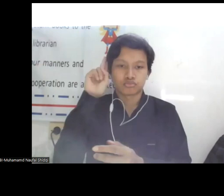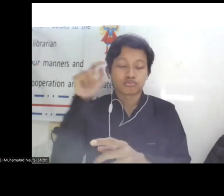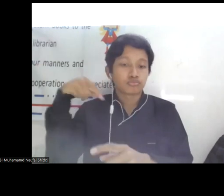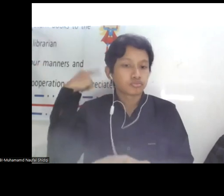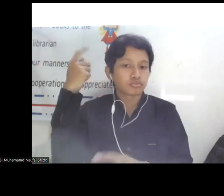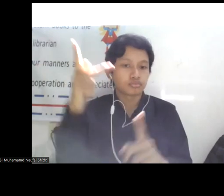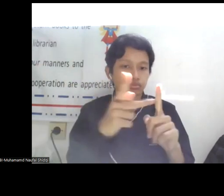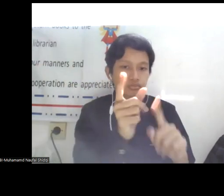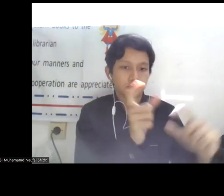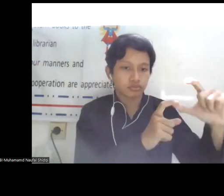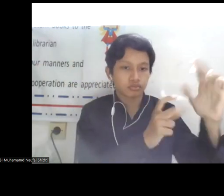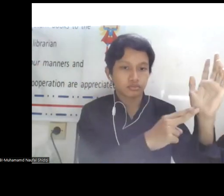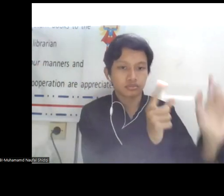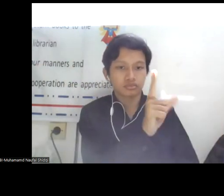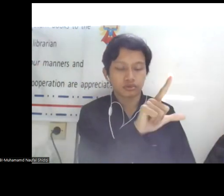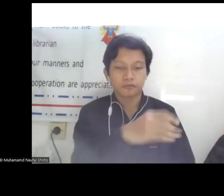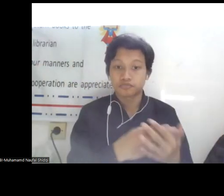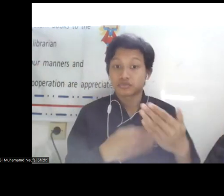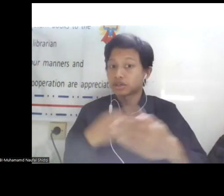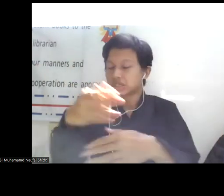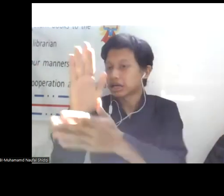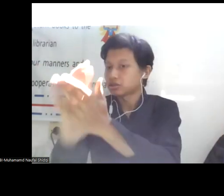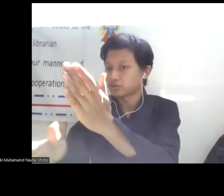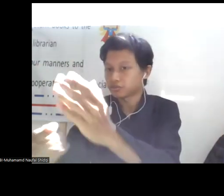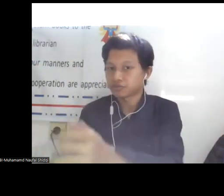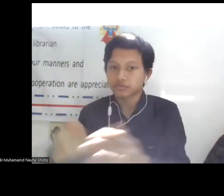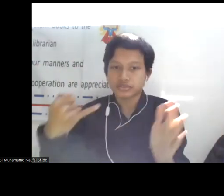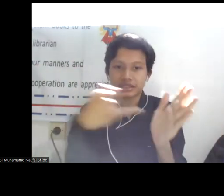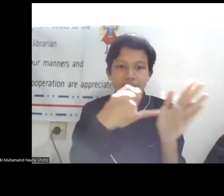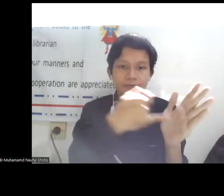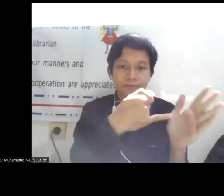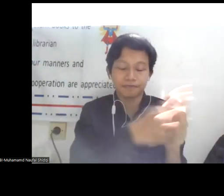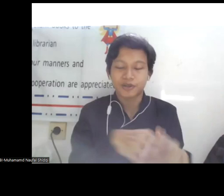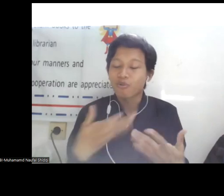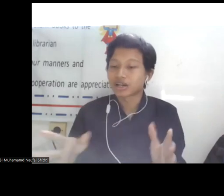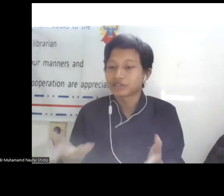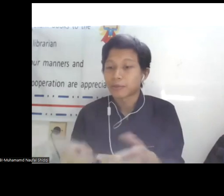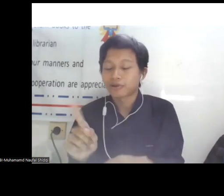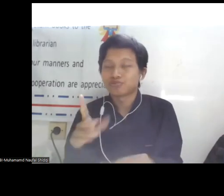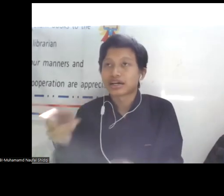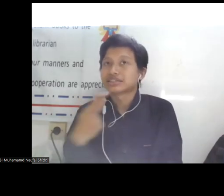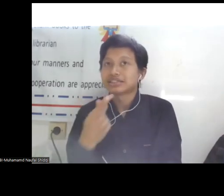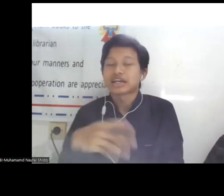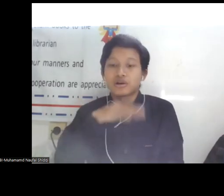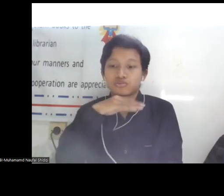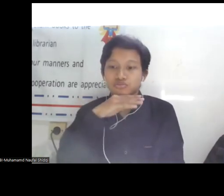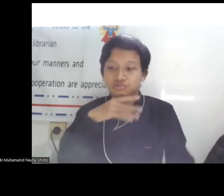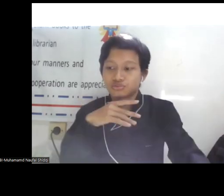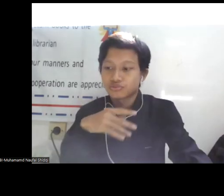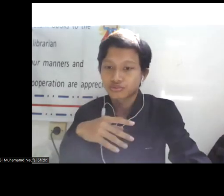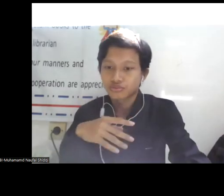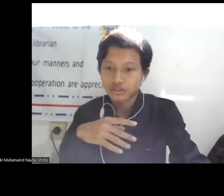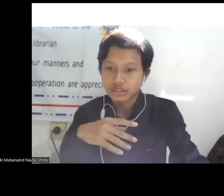telah diberikan selanjutnya langsung saja kita memasuki kegiatan intinya Sudah ditunggu-tunggu dari tadi yakni pemaparan materi